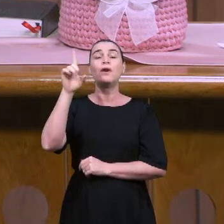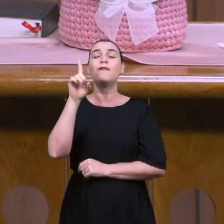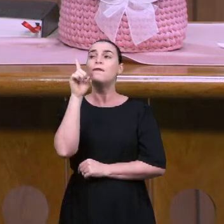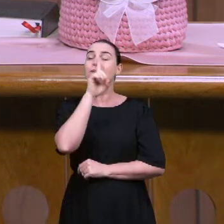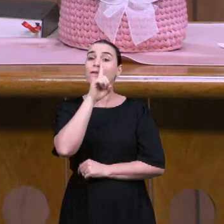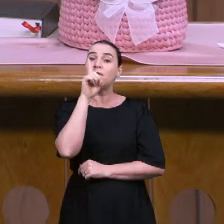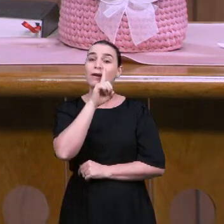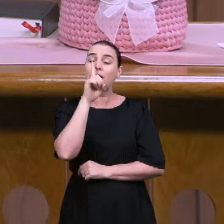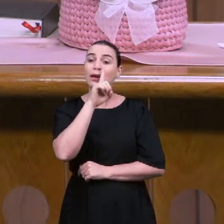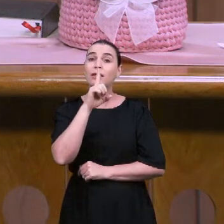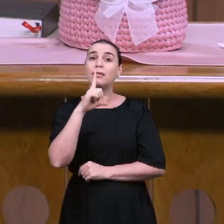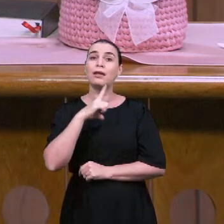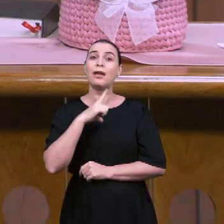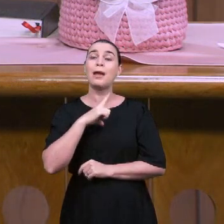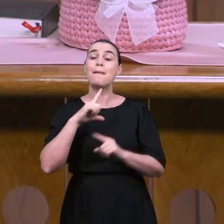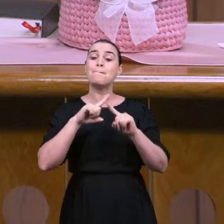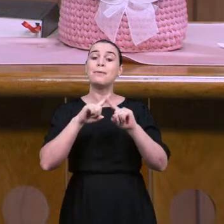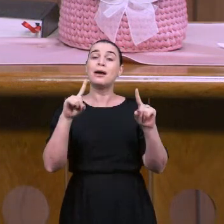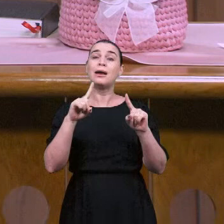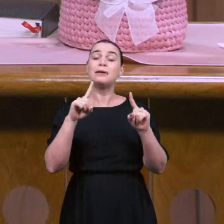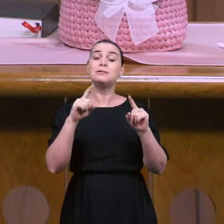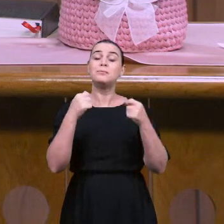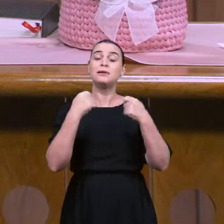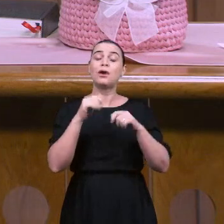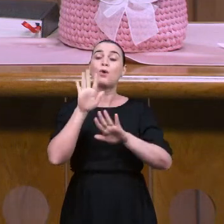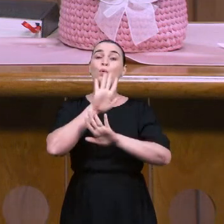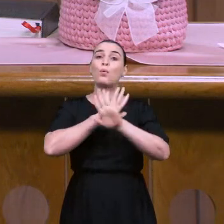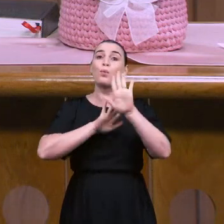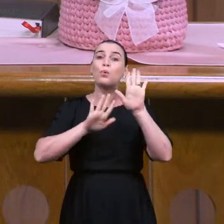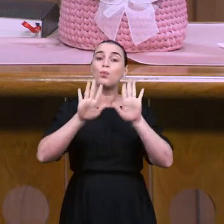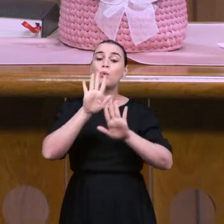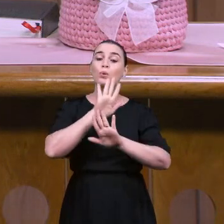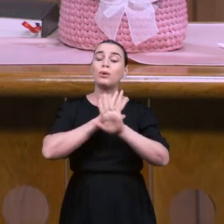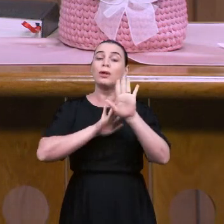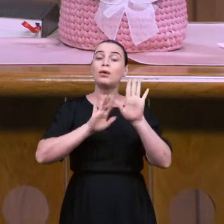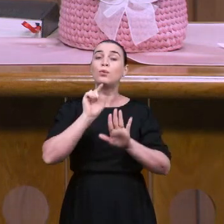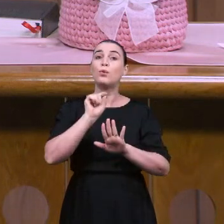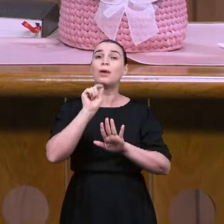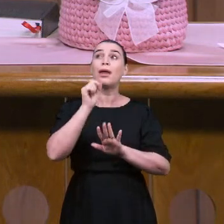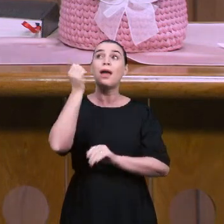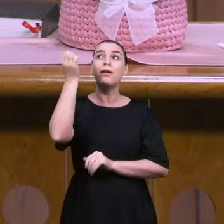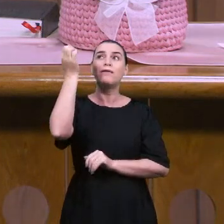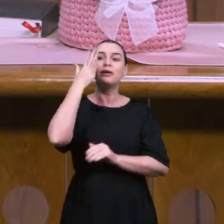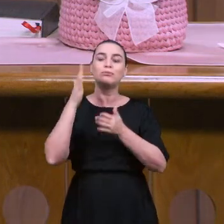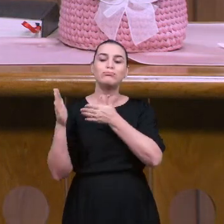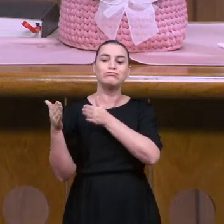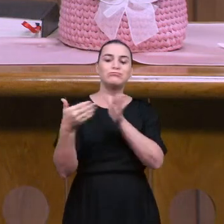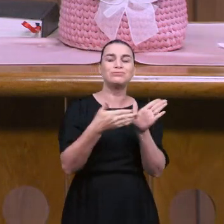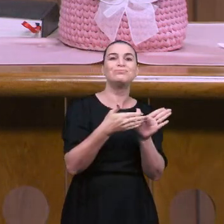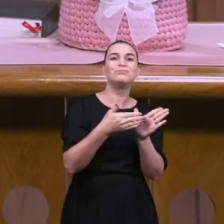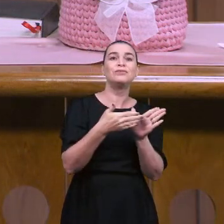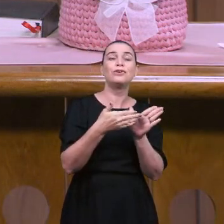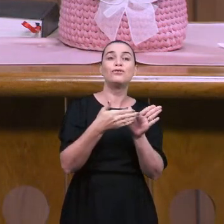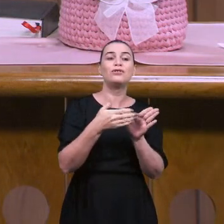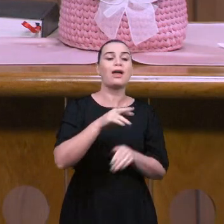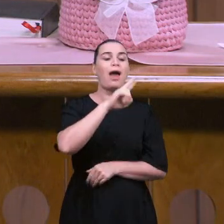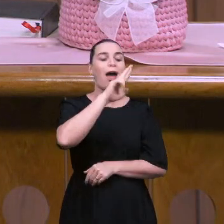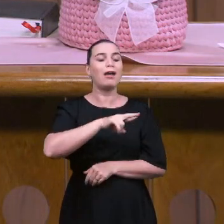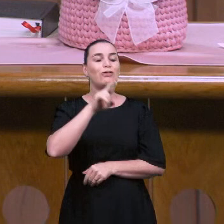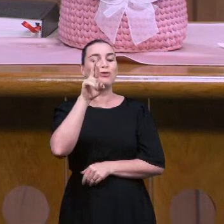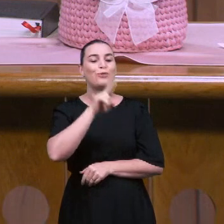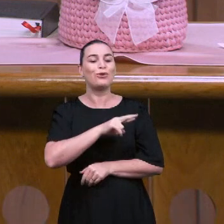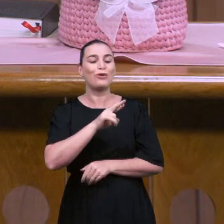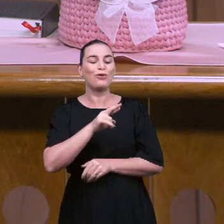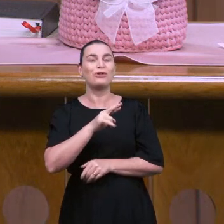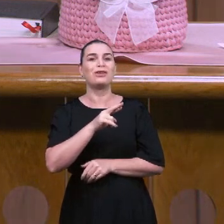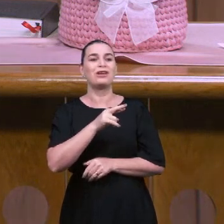Donc tout le monde peut faire une erreur, mais on doit avoir soin pour ne pas quitter la révélation. Parce que quand on perd la révélation dans un point,